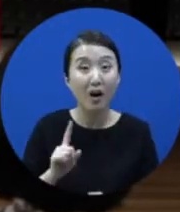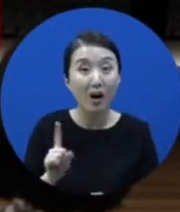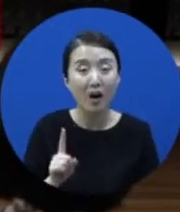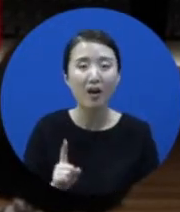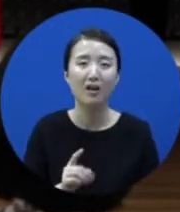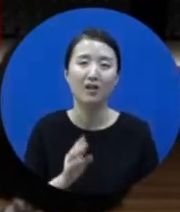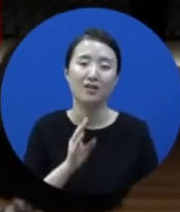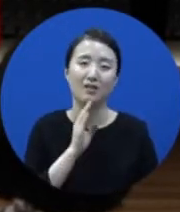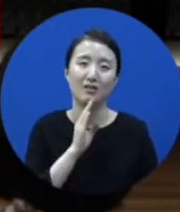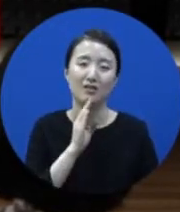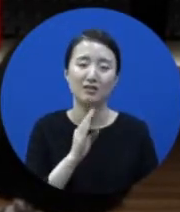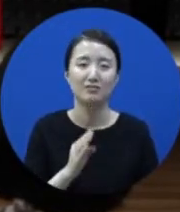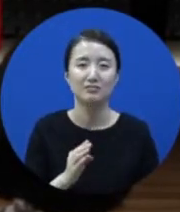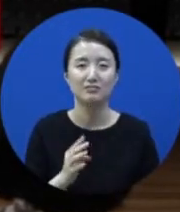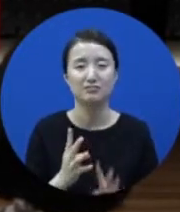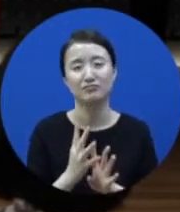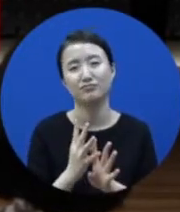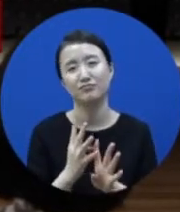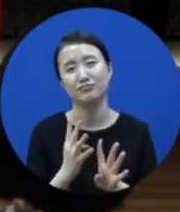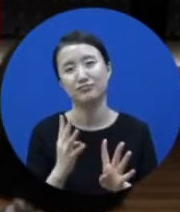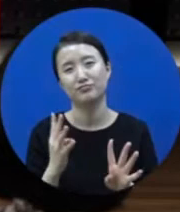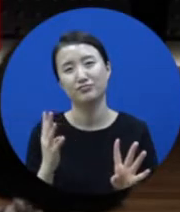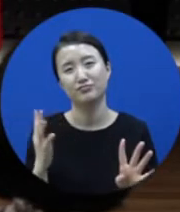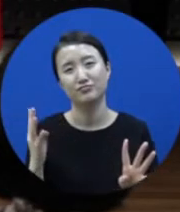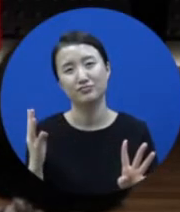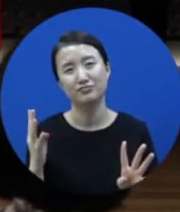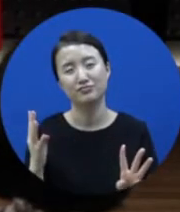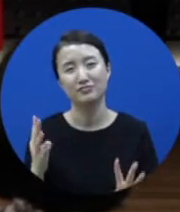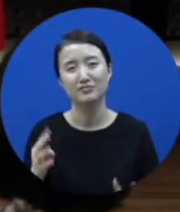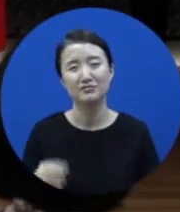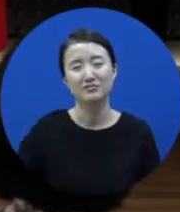한국 여학생으로 보이는 많은 학생들이 다 트렁크를 들고 서서